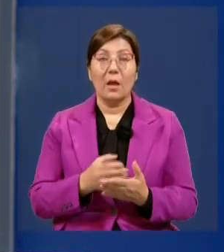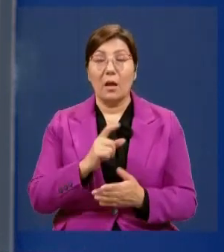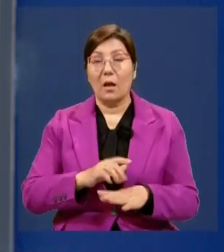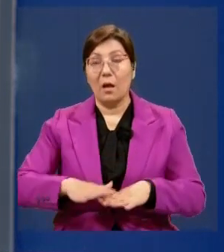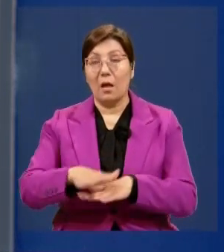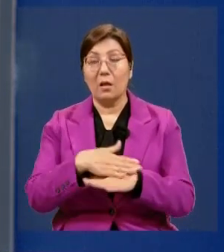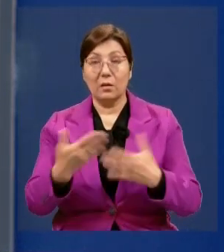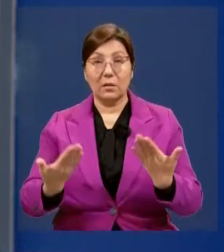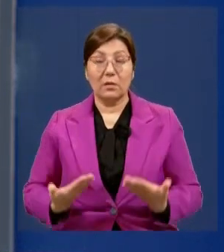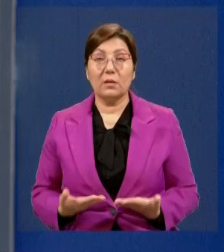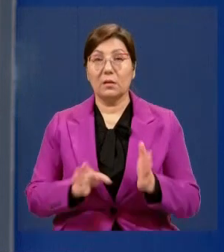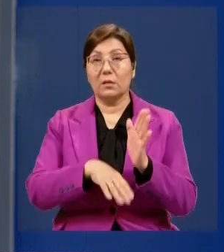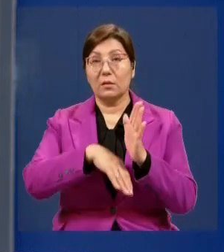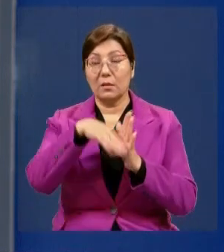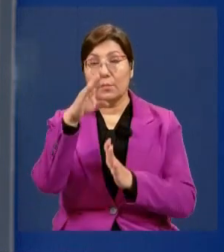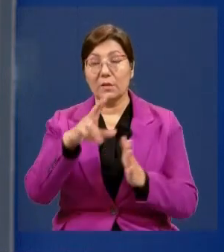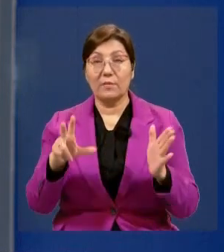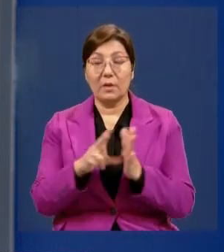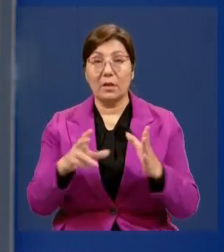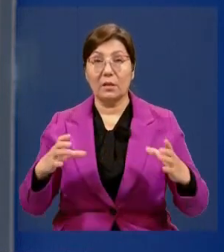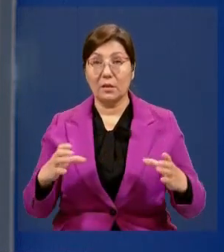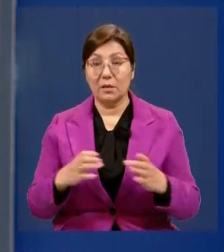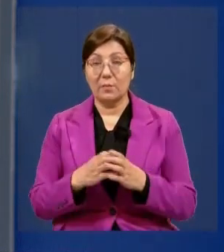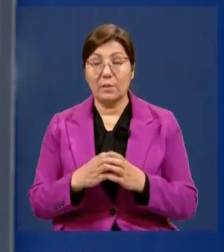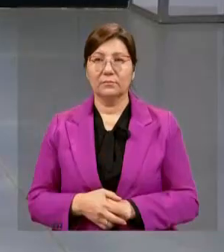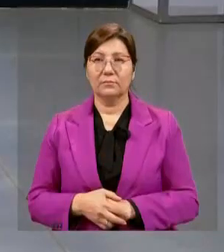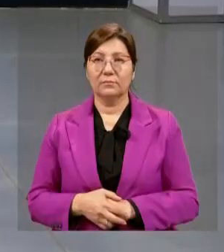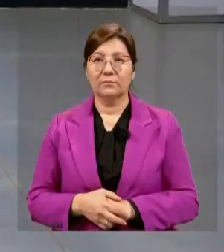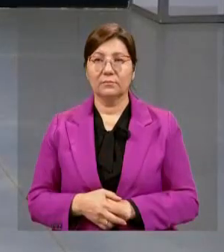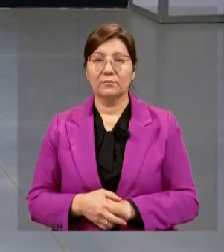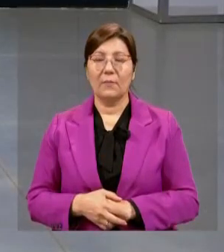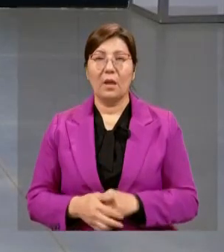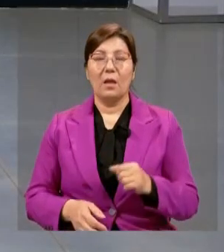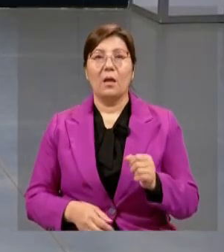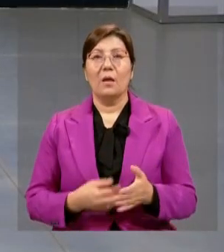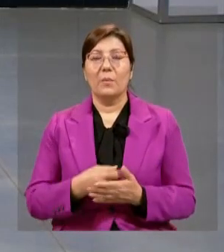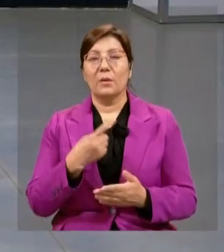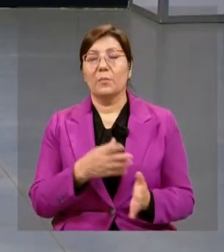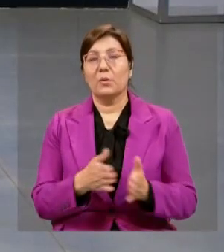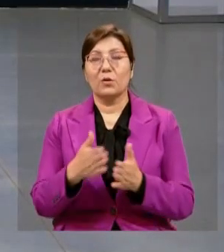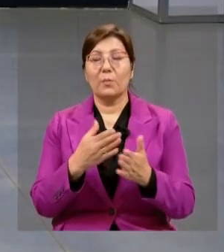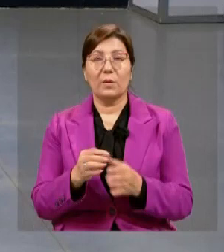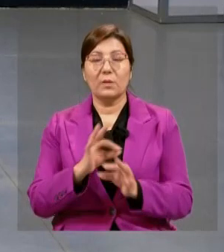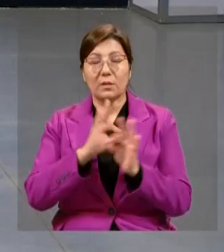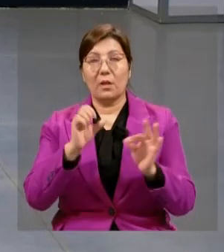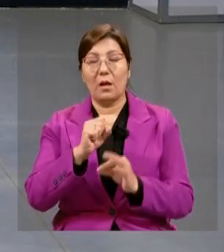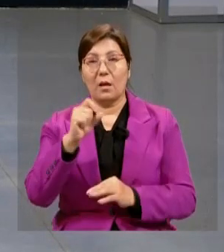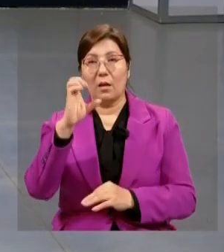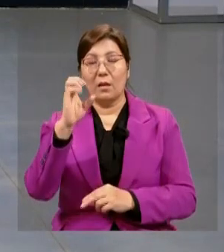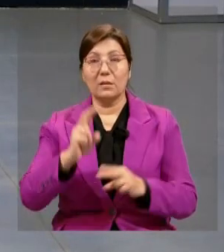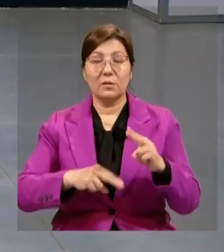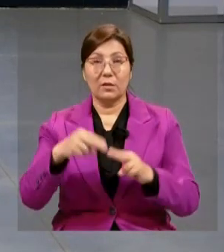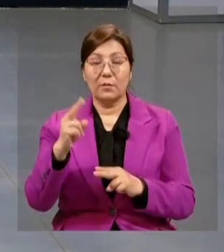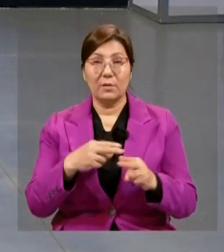халықтың әл-ауқатының артуы энергетика саласына негізделген. Мамандар оның бір жолы атом электр станциясын салу деп